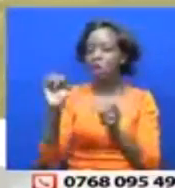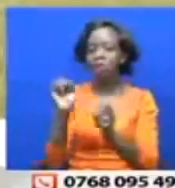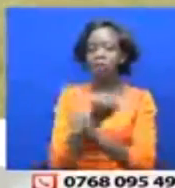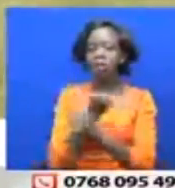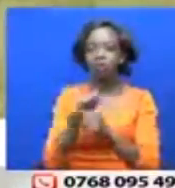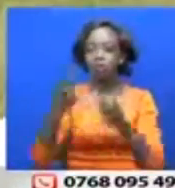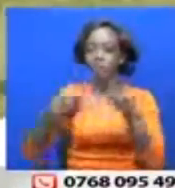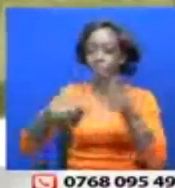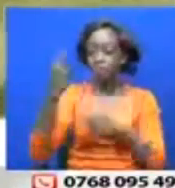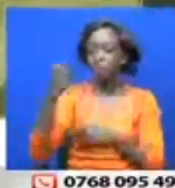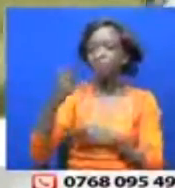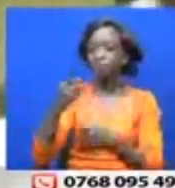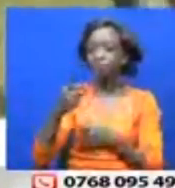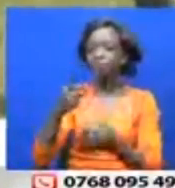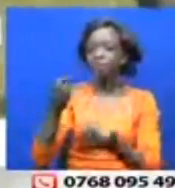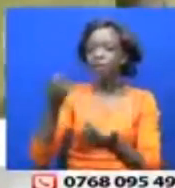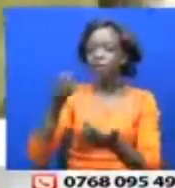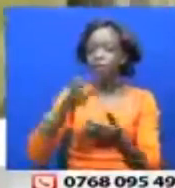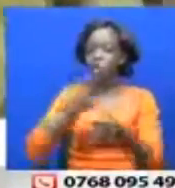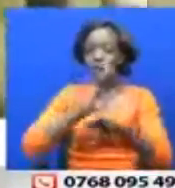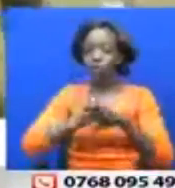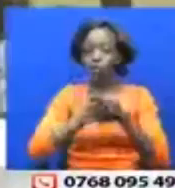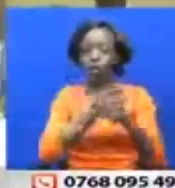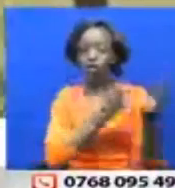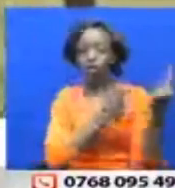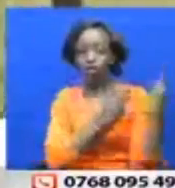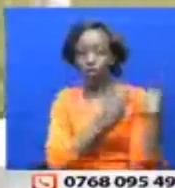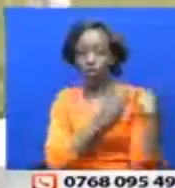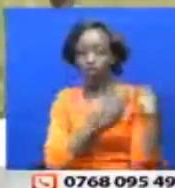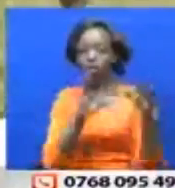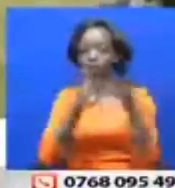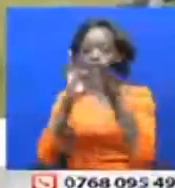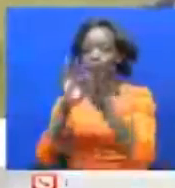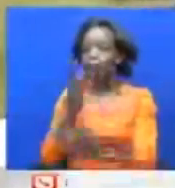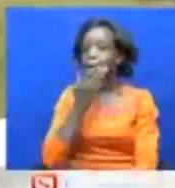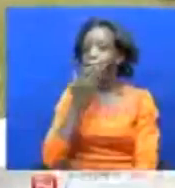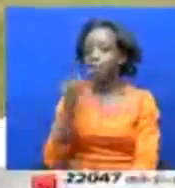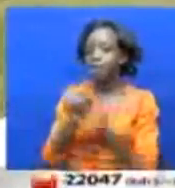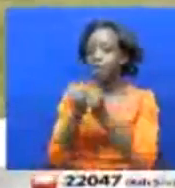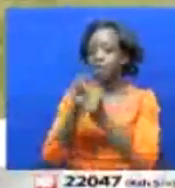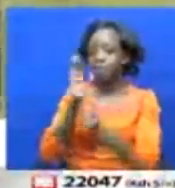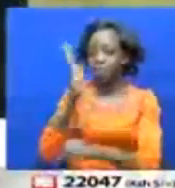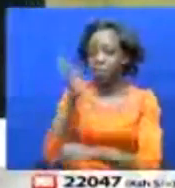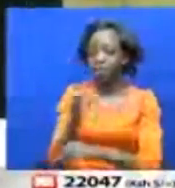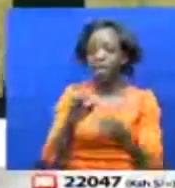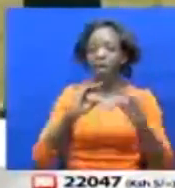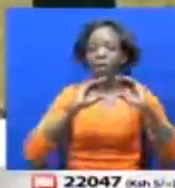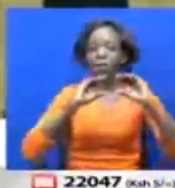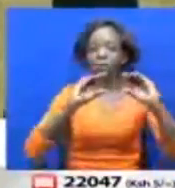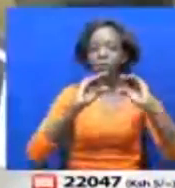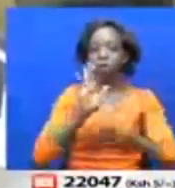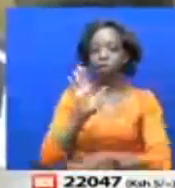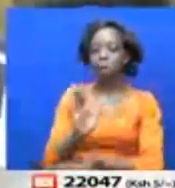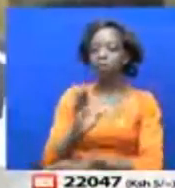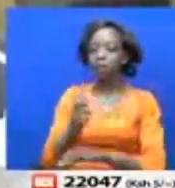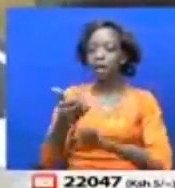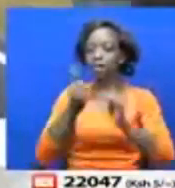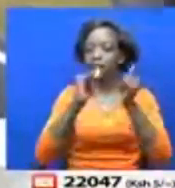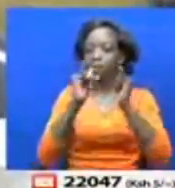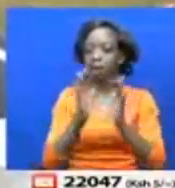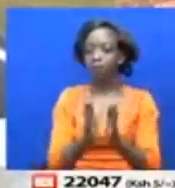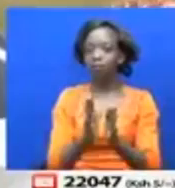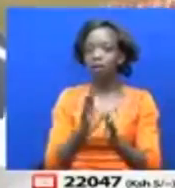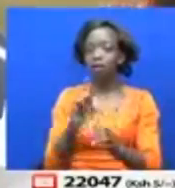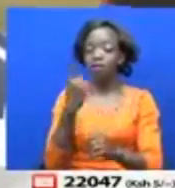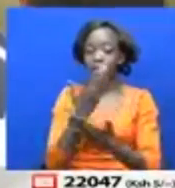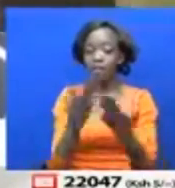huo umetajwa kuchangiwa na nidhamu ya wachezaji na ushirikiano bora baina yao na meneja wa kikosi hicho. As a player, actually the first